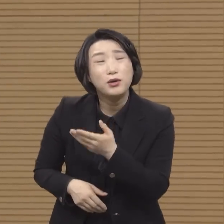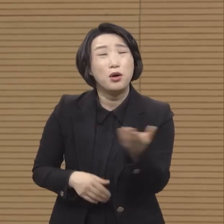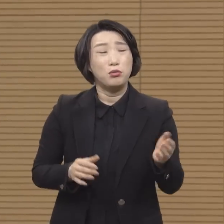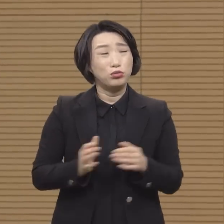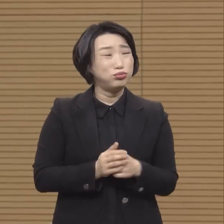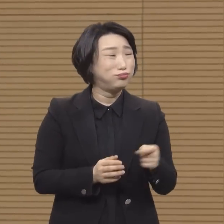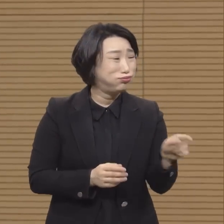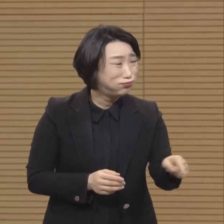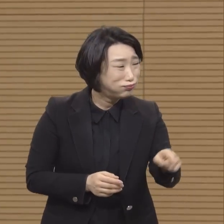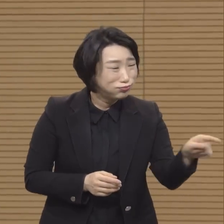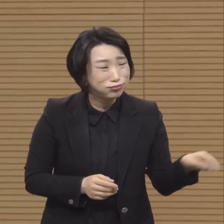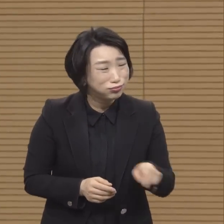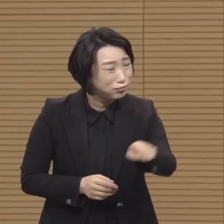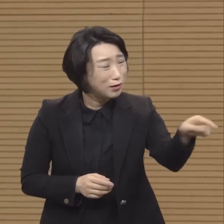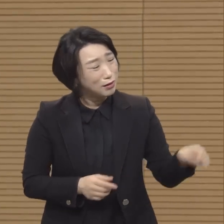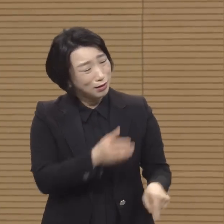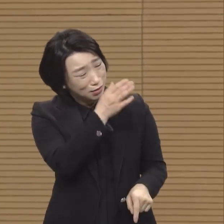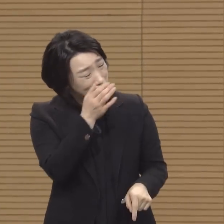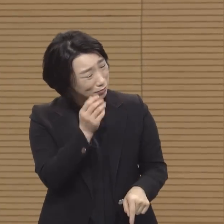어디서 감히